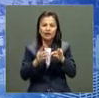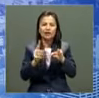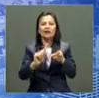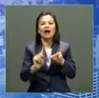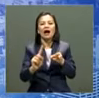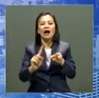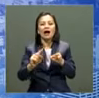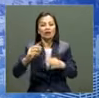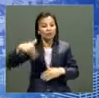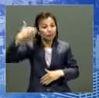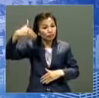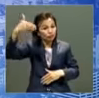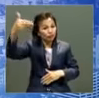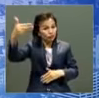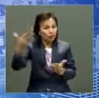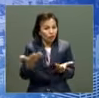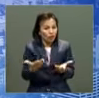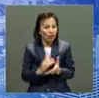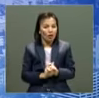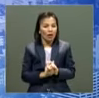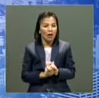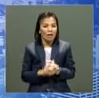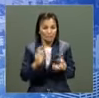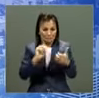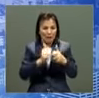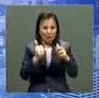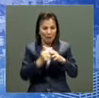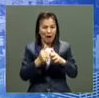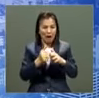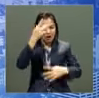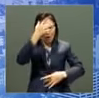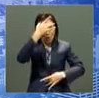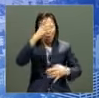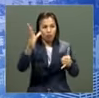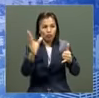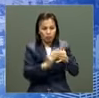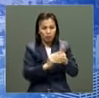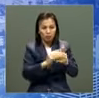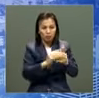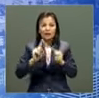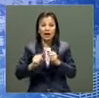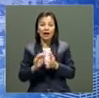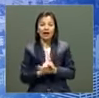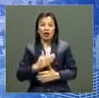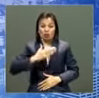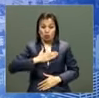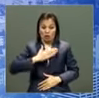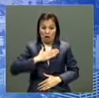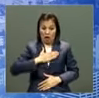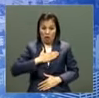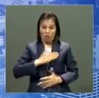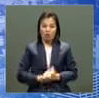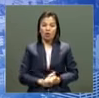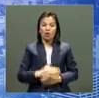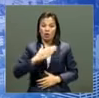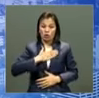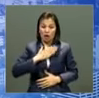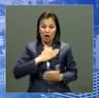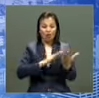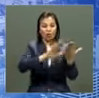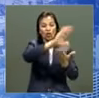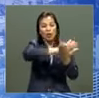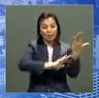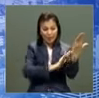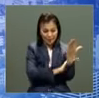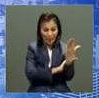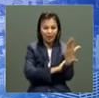ไรในวันที่เราต้องเผชิญกับเรื่องของโรคนี้มากมายทั้งตัวเราเองทั้งจังหวัดทั้งประเทศเราเอง